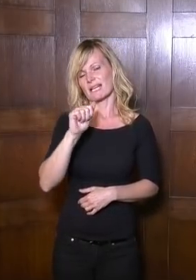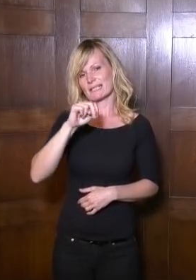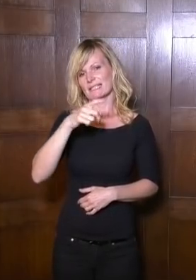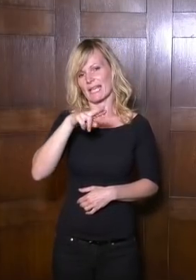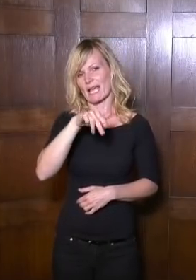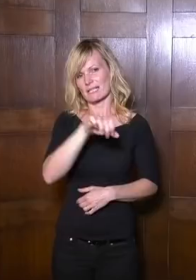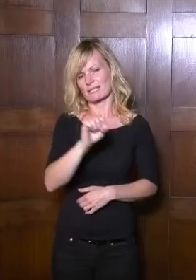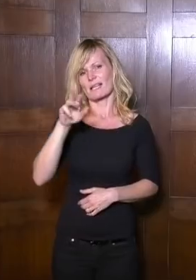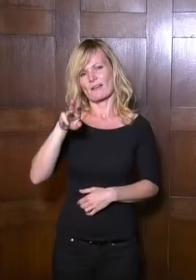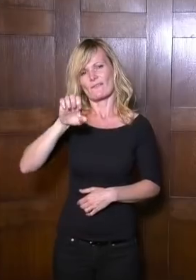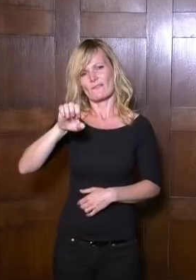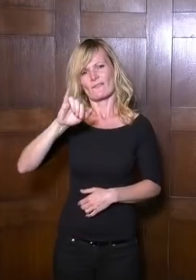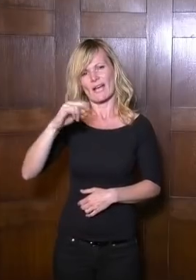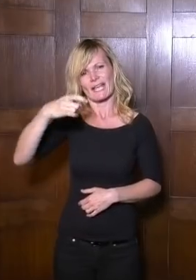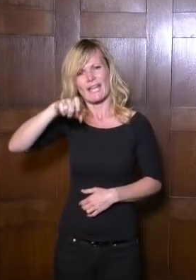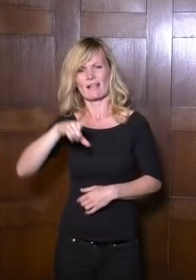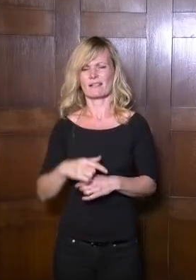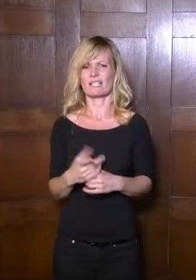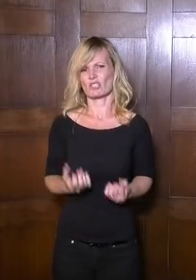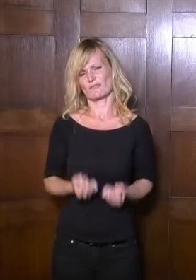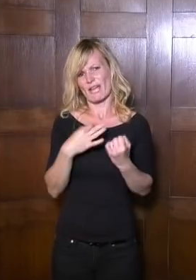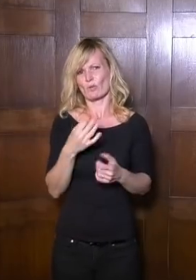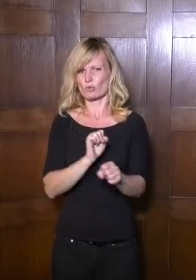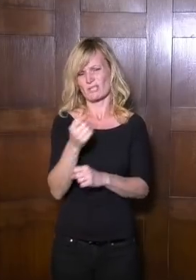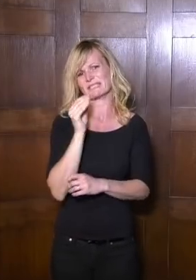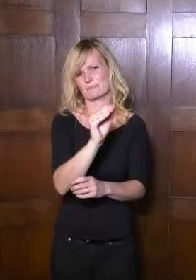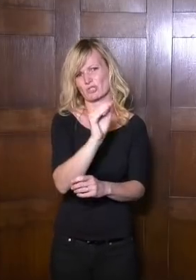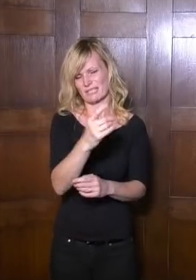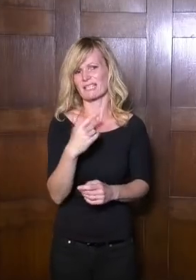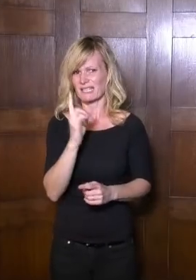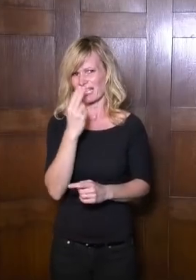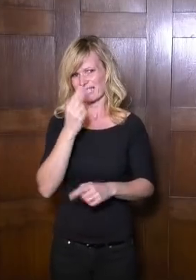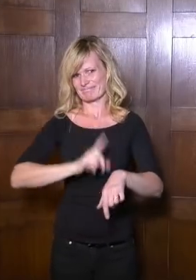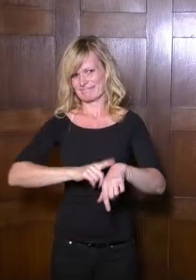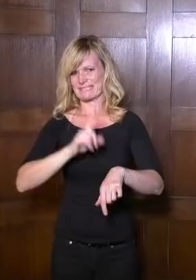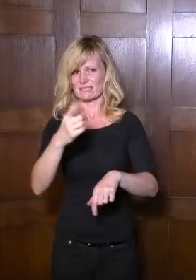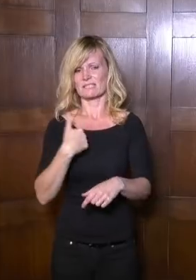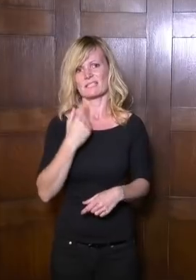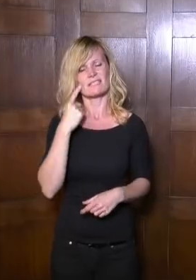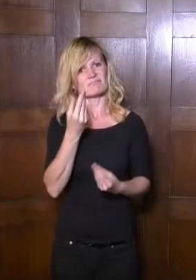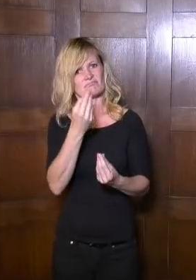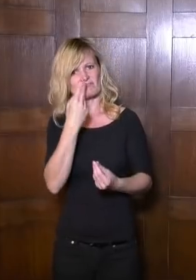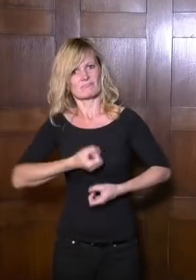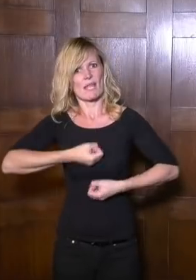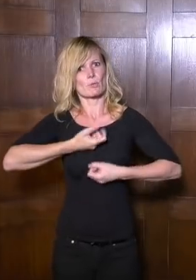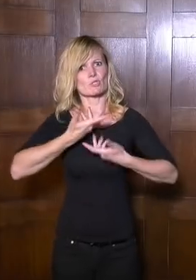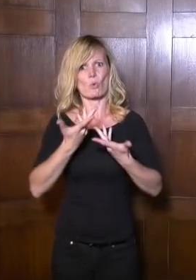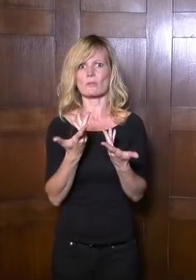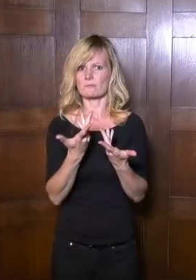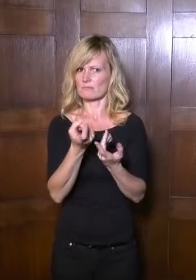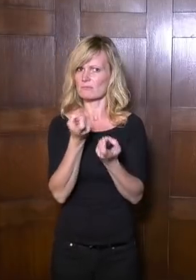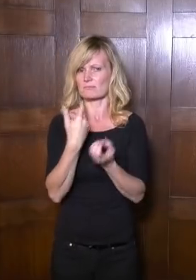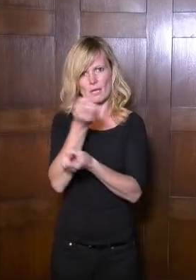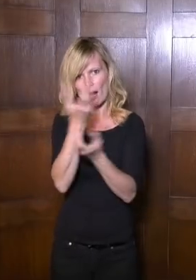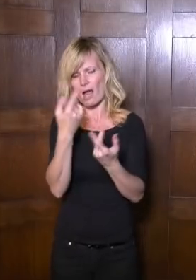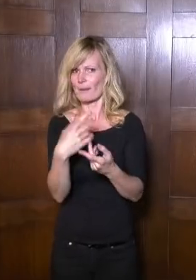fällt, achten Sie bitte ein bisschen auf die Zeit. Wir merken, wie viele Emotionen hier auch plötzlich nach oben kommen, klar. Aber wir wollen uns